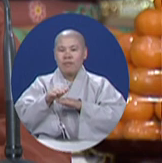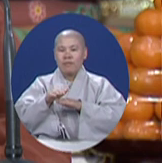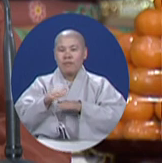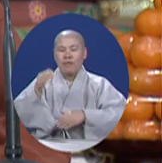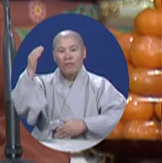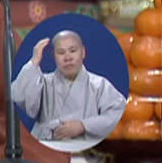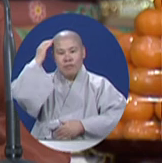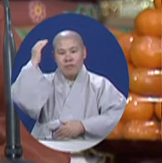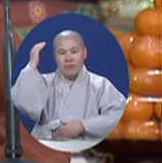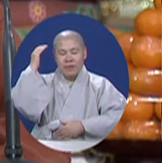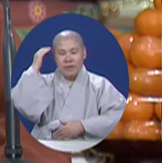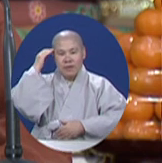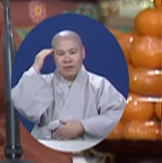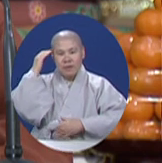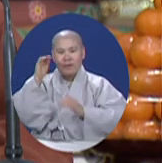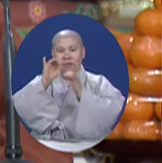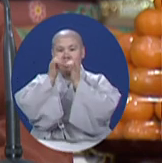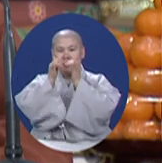한국